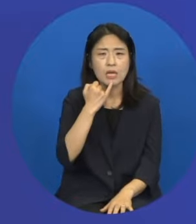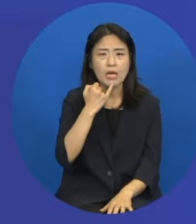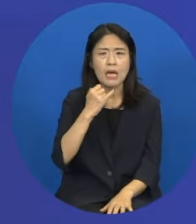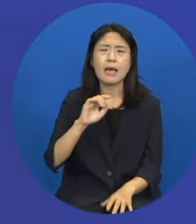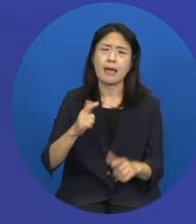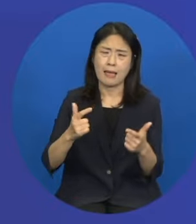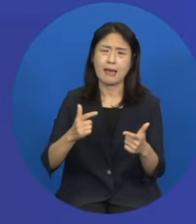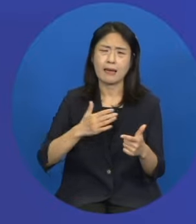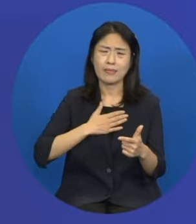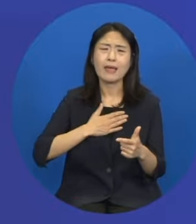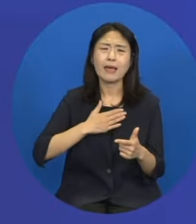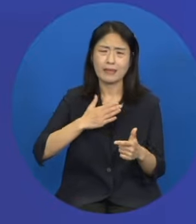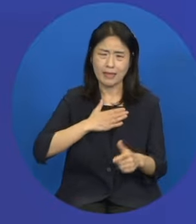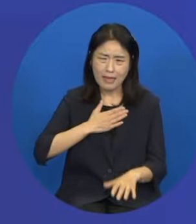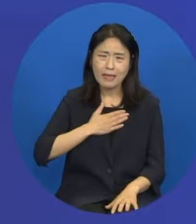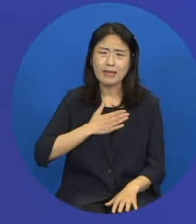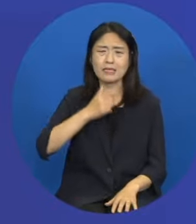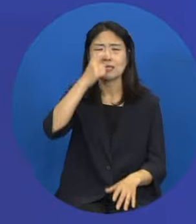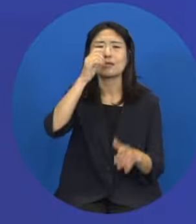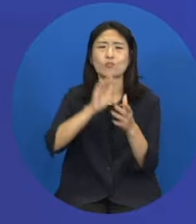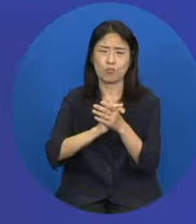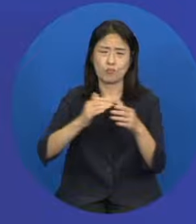심령으로 기도하자는 거예요.